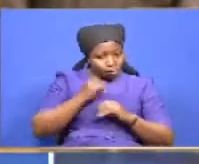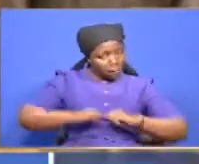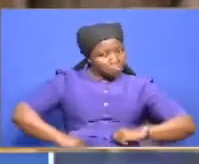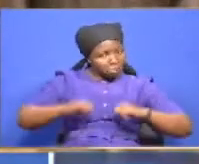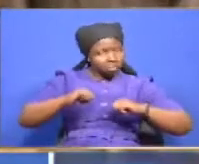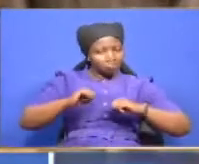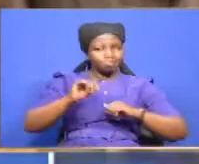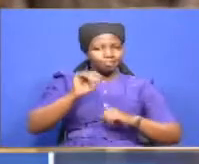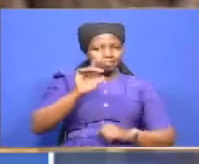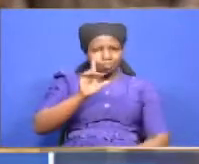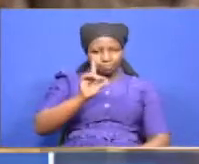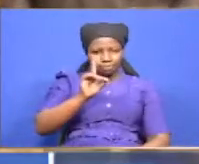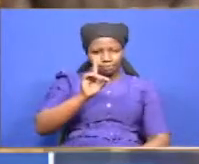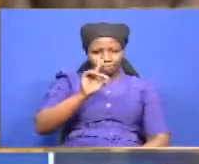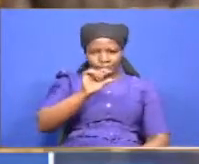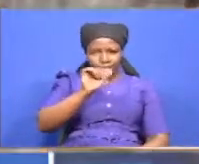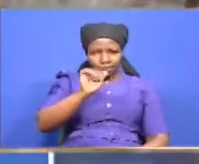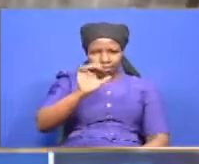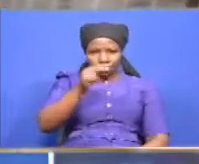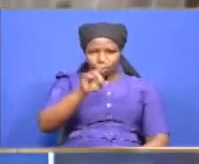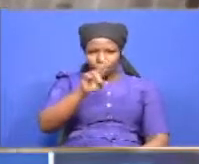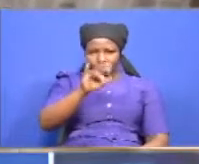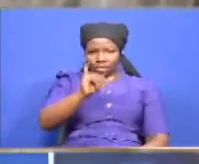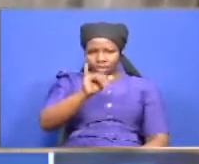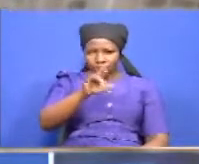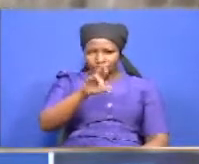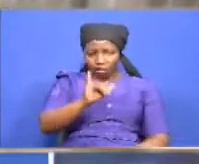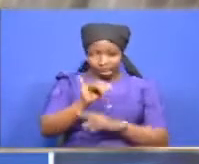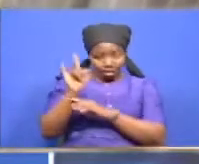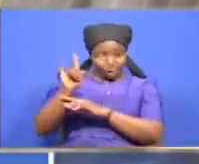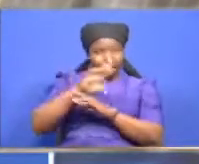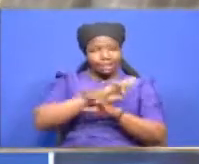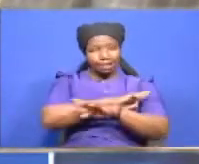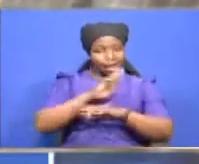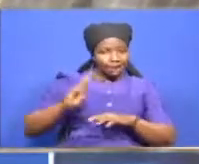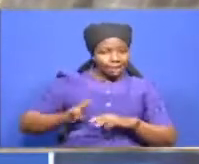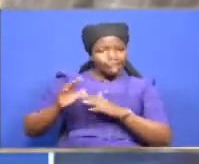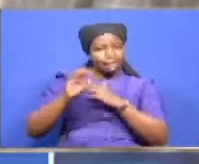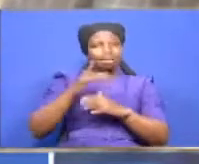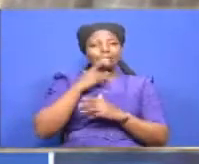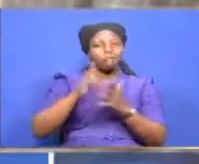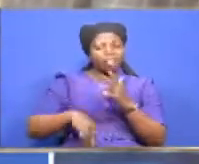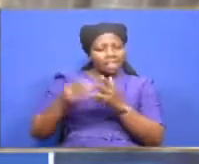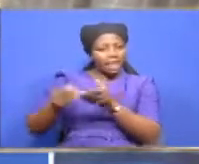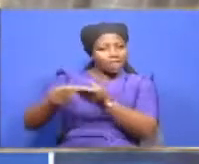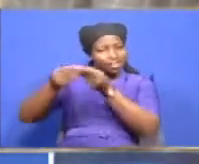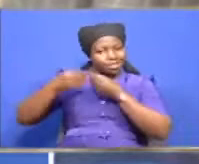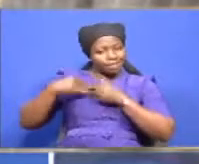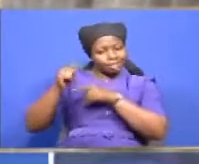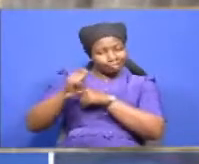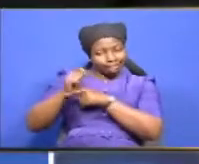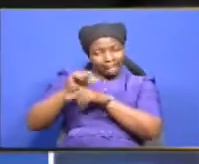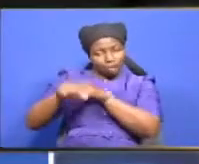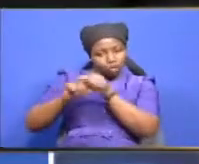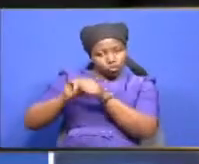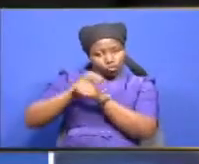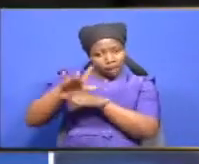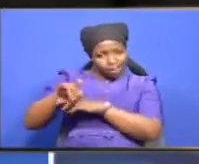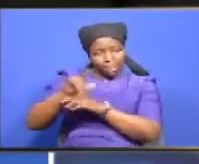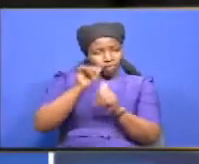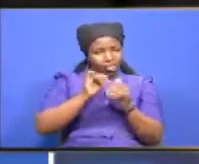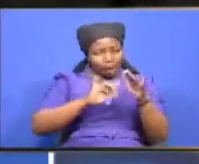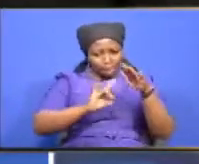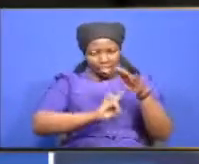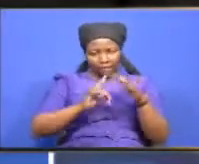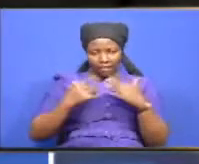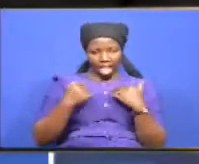kasisi Domiziana Ugashwiri, viongozi hao wa kidini walisema wamepokea mafunzo kuhusu ugonjwa wa COVID-19 yaliyotolewa na Wizara ya